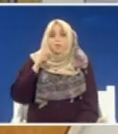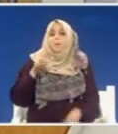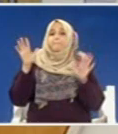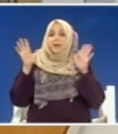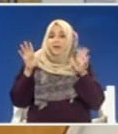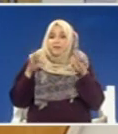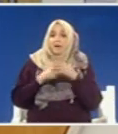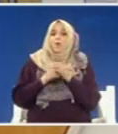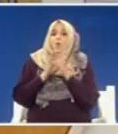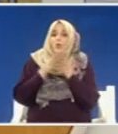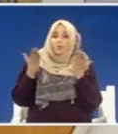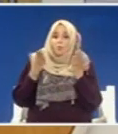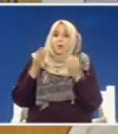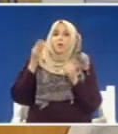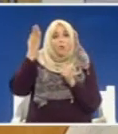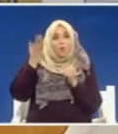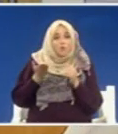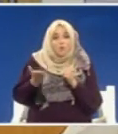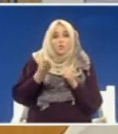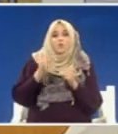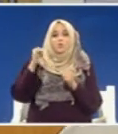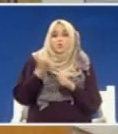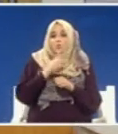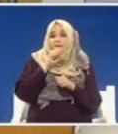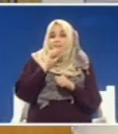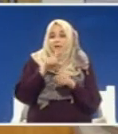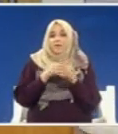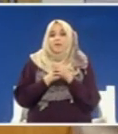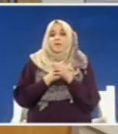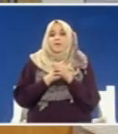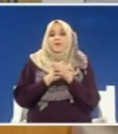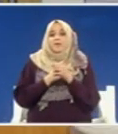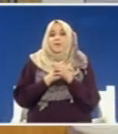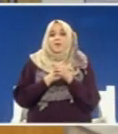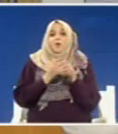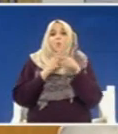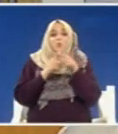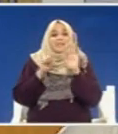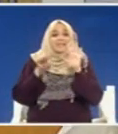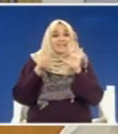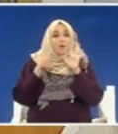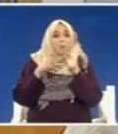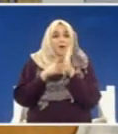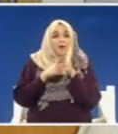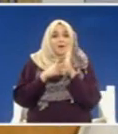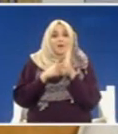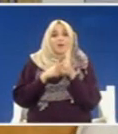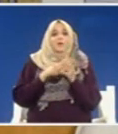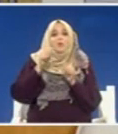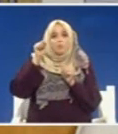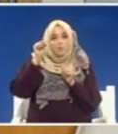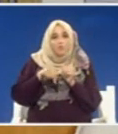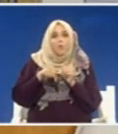ورسله واليوم الآخر. لكن عندما أراد أن يركز وأن يبين الركن السادس من أركان الإيمان قال وأن